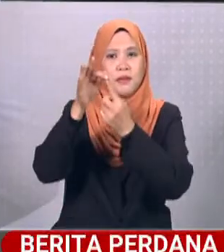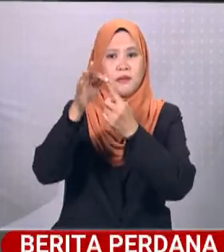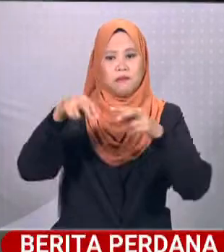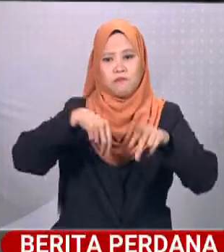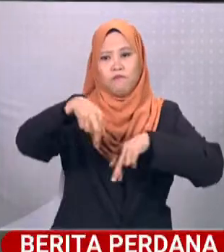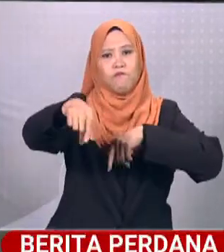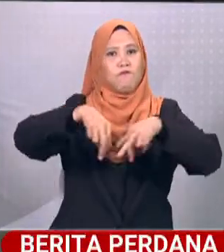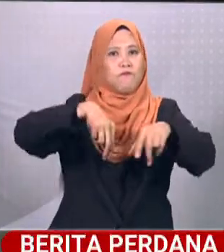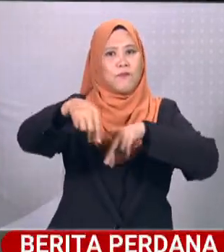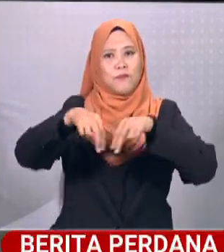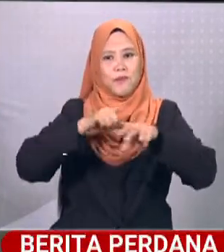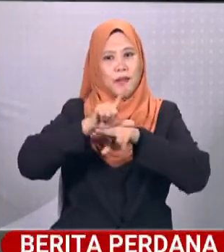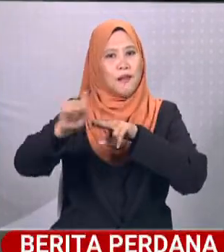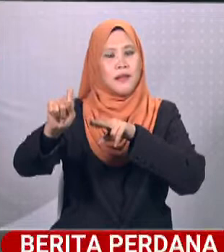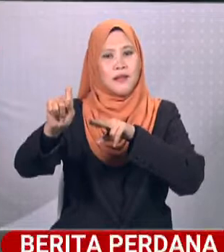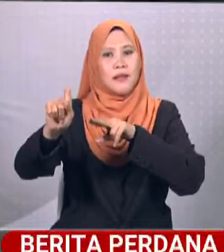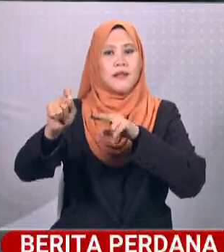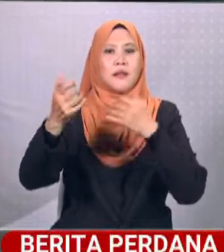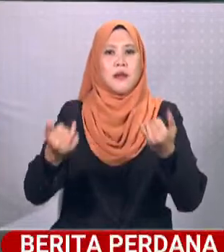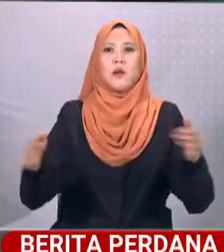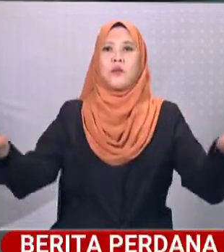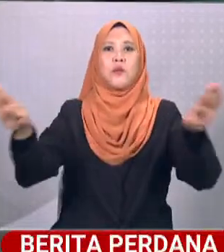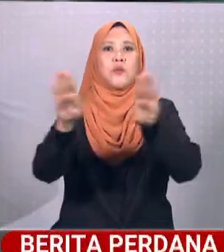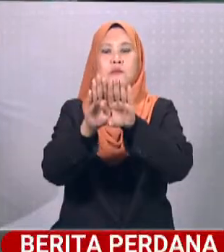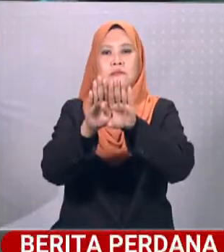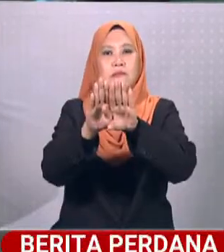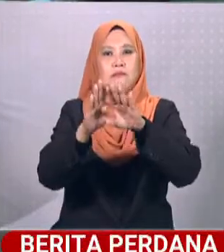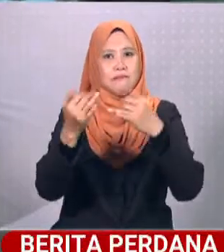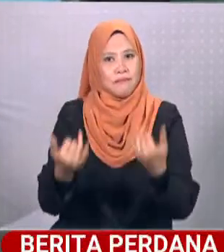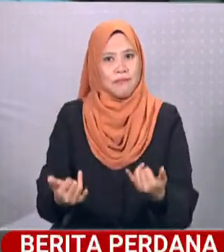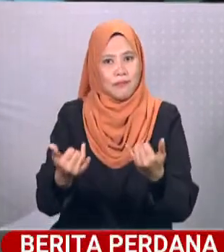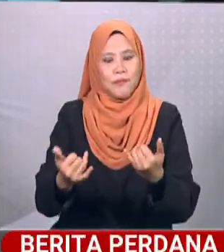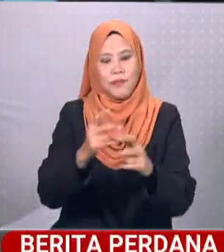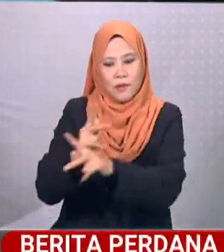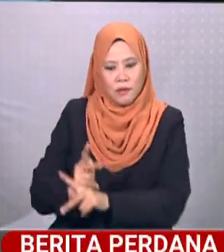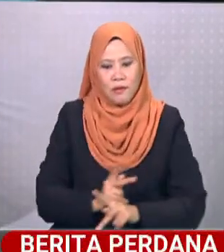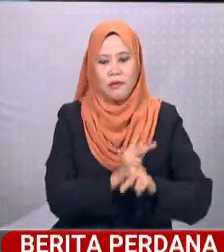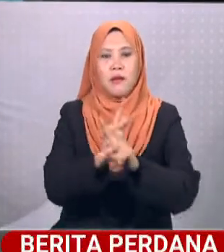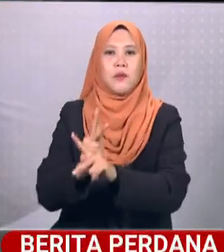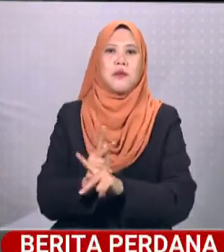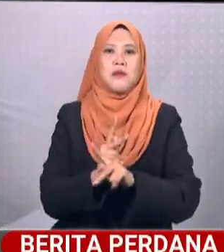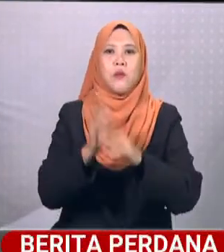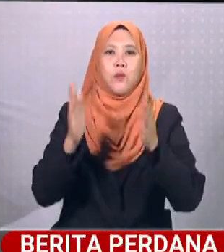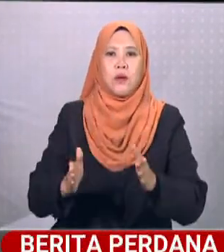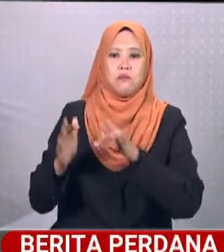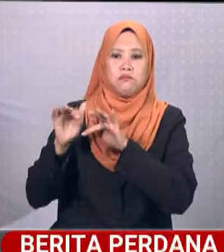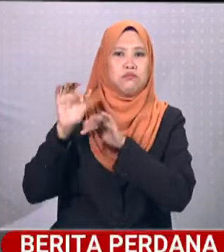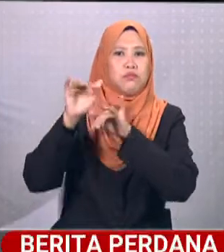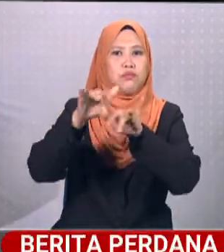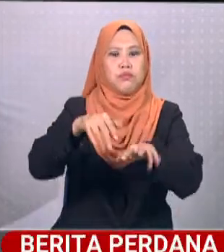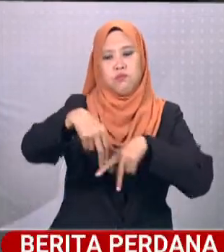kepada stesen LRT dengan orang awam ditutup serta-merta. Ia adalah bagi mengawal pergerakan orang ramai daripada